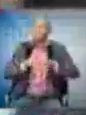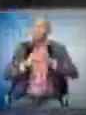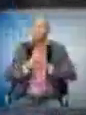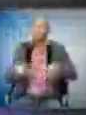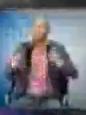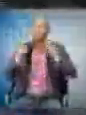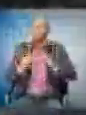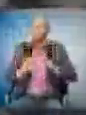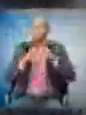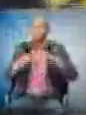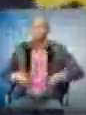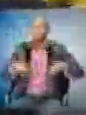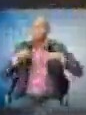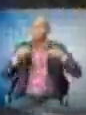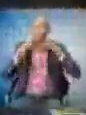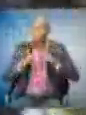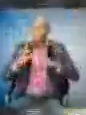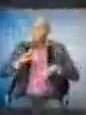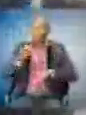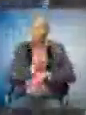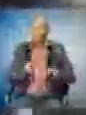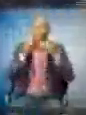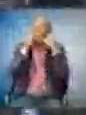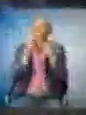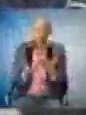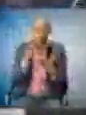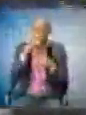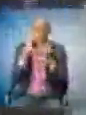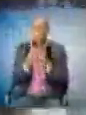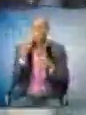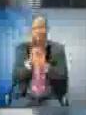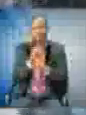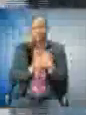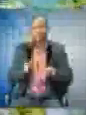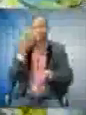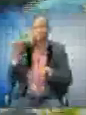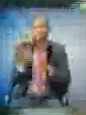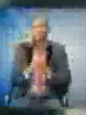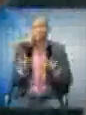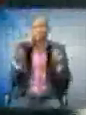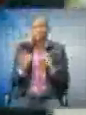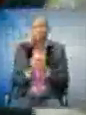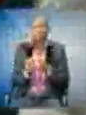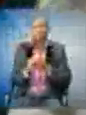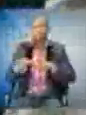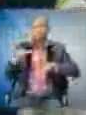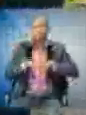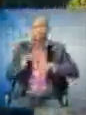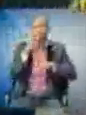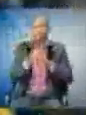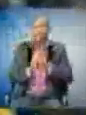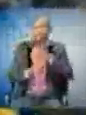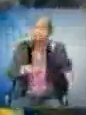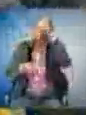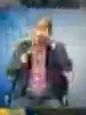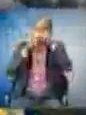venus lui témoigner leur soutien et le remercier pour cette énième réalisation à leur profit. Habillé à l'effigie de feu l'ambassadeur Augustin